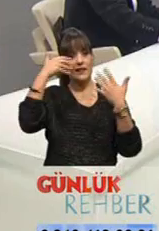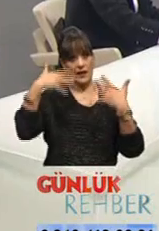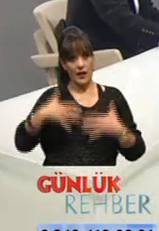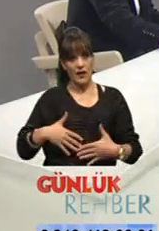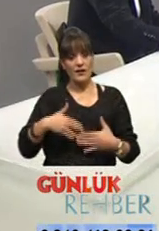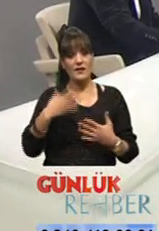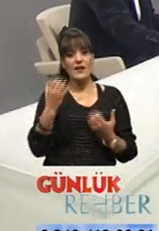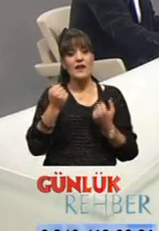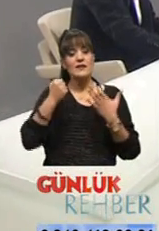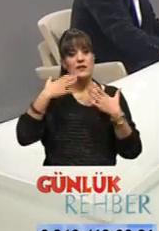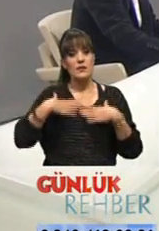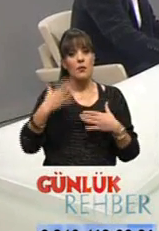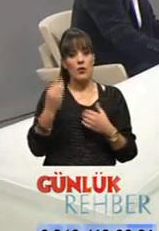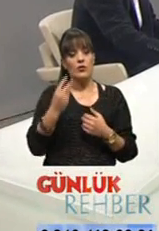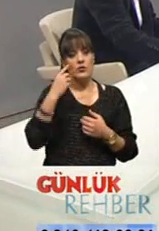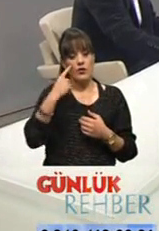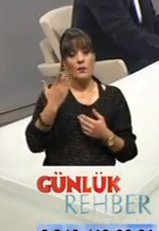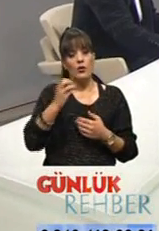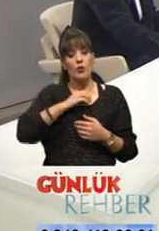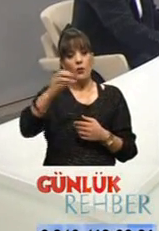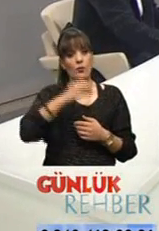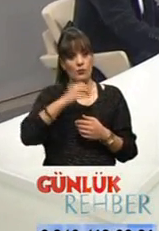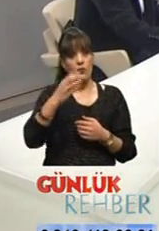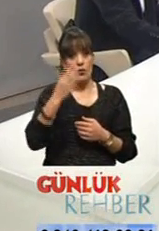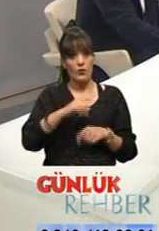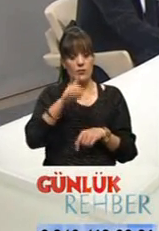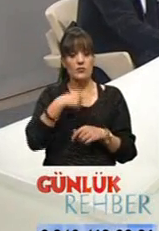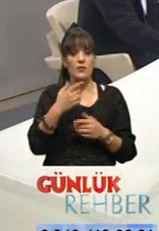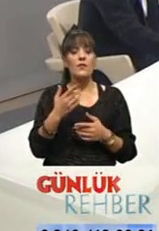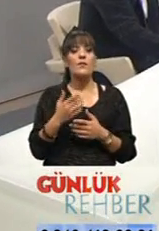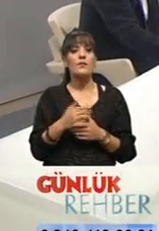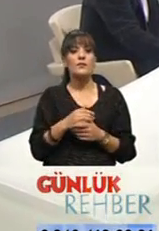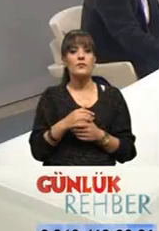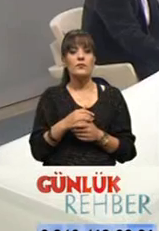Terleyeceklerini ve sırılsıklam olacaklarını görecekler. Ama top gidip geldiği sürece. Yani